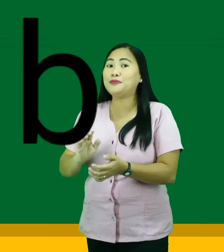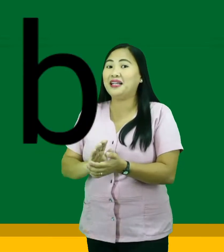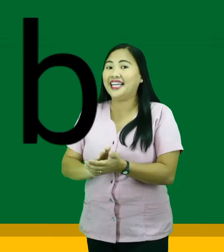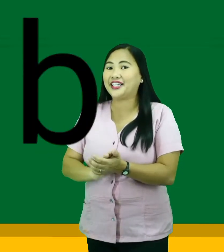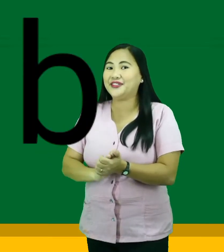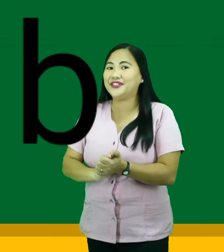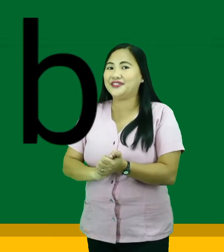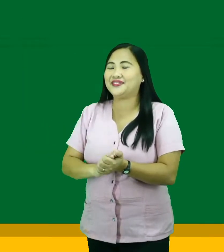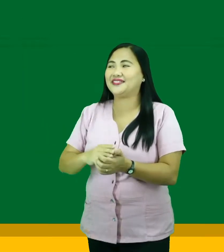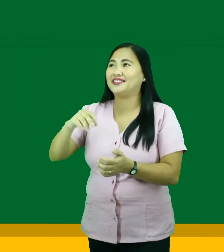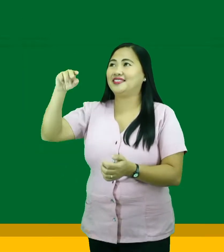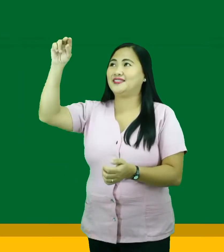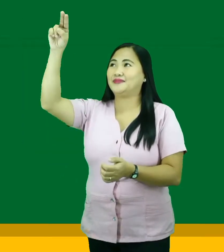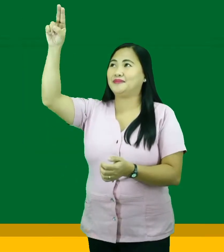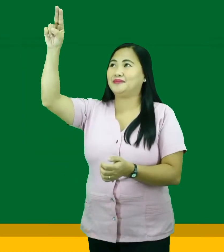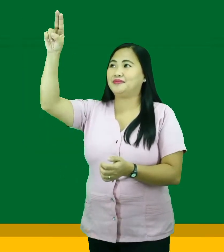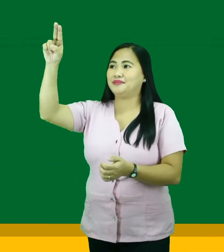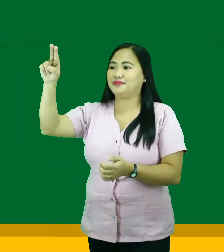Atong balikon.